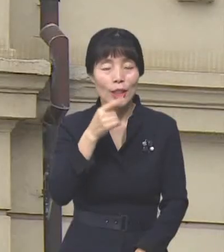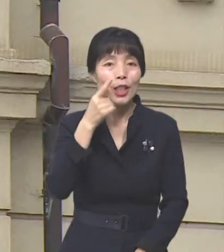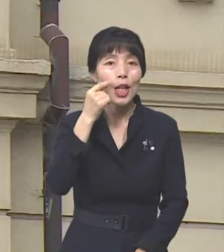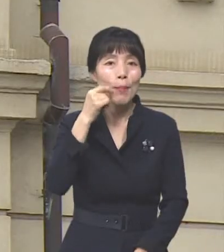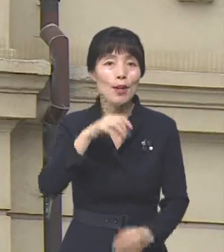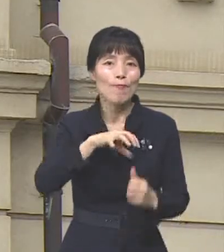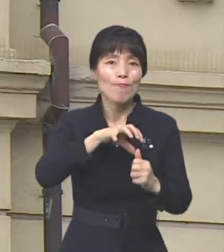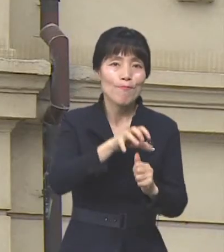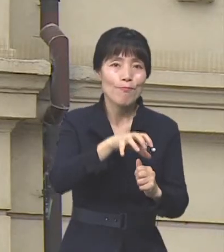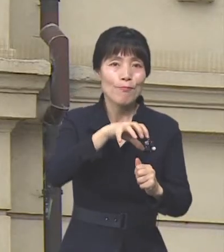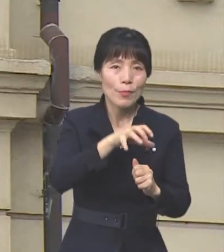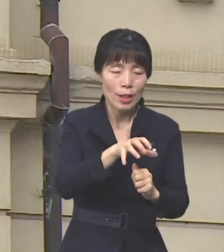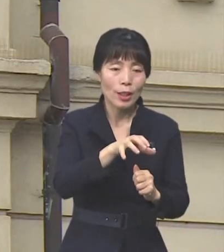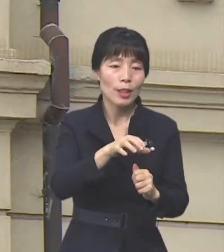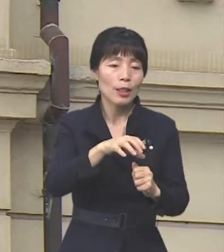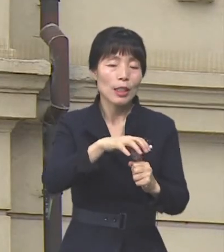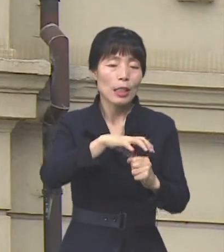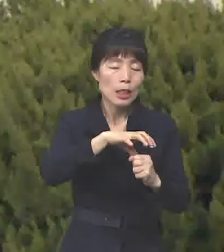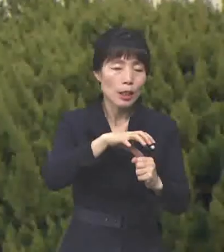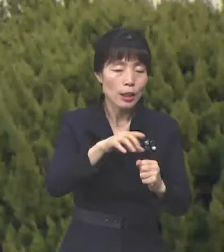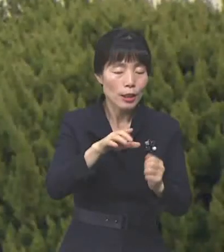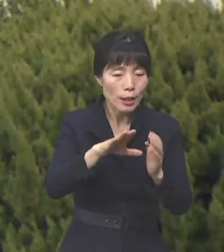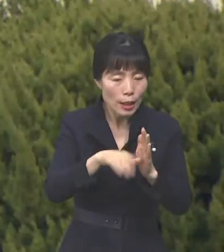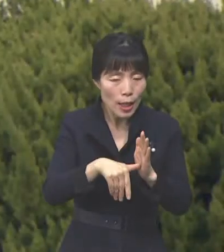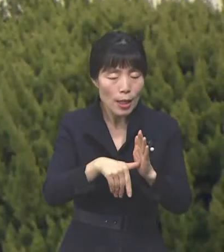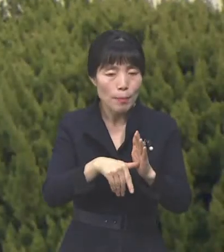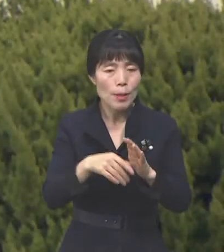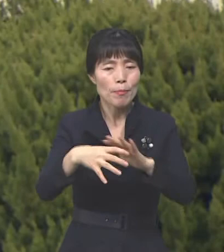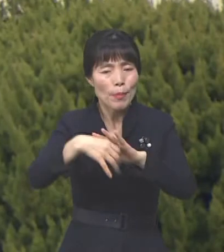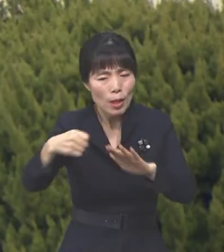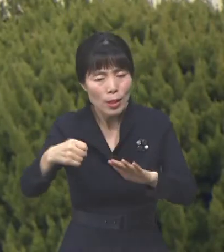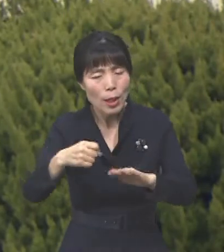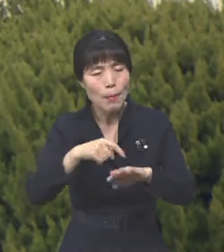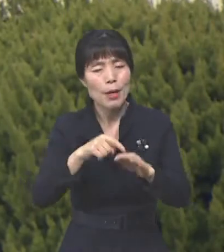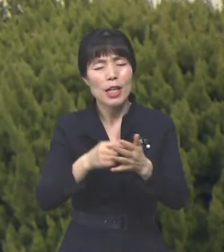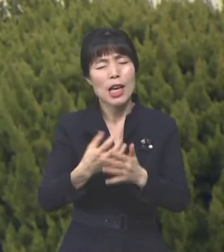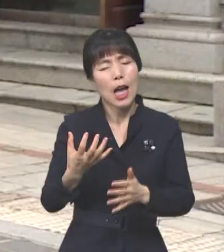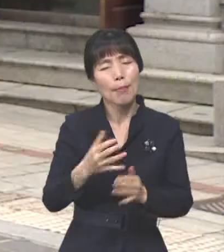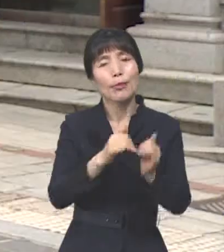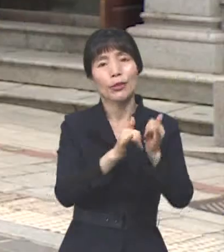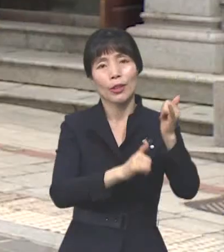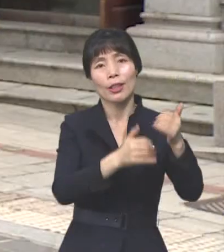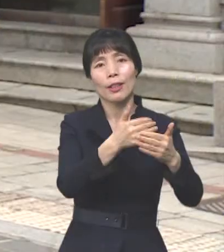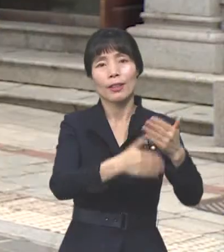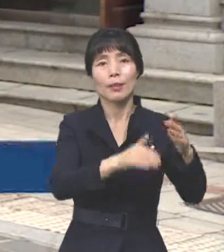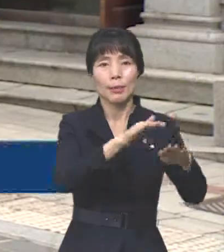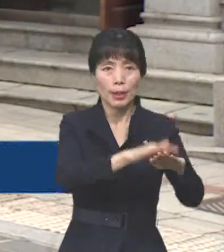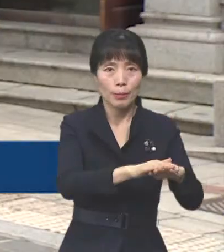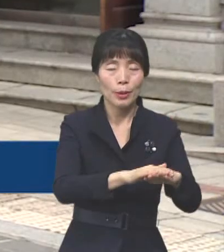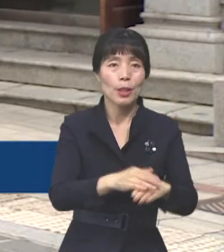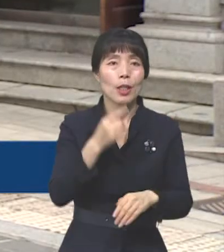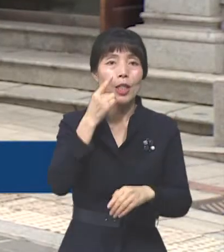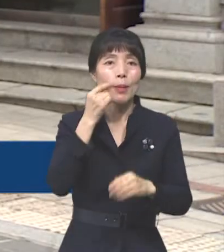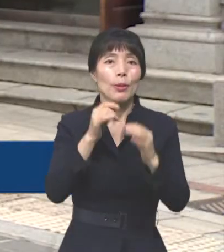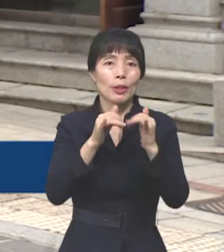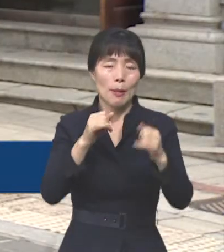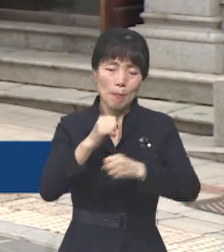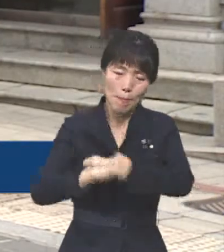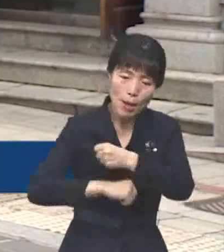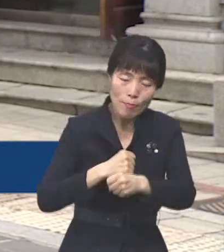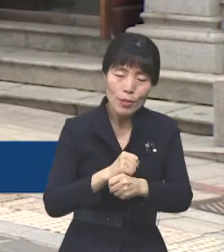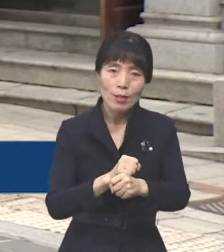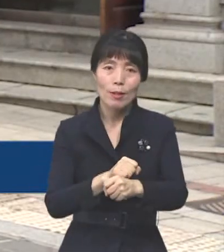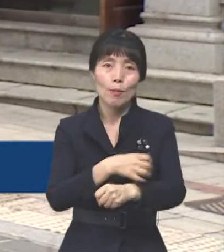조선인들의 노동력과 금전착취 등 가슴 아픈 역사가 서린 곳입니다. 일본인들이 그들 마음대로